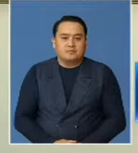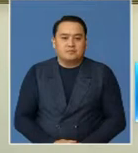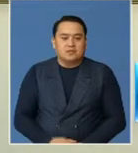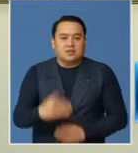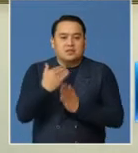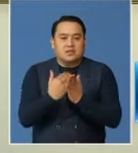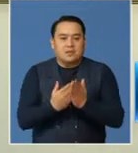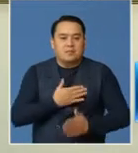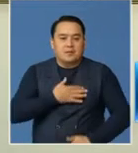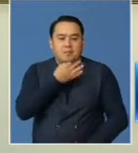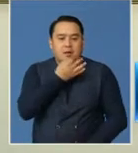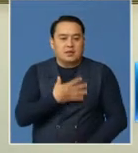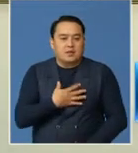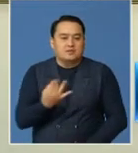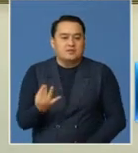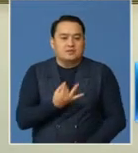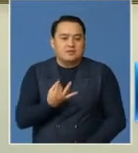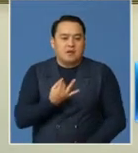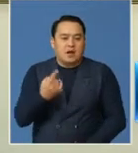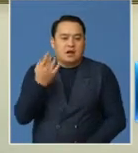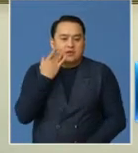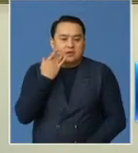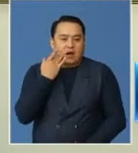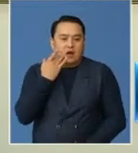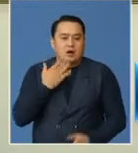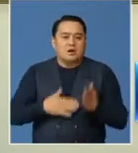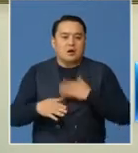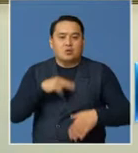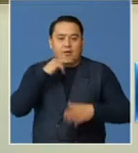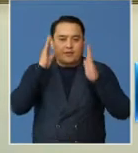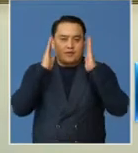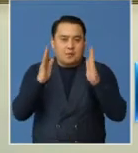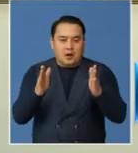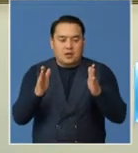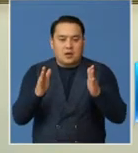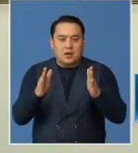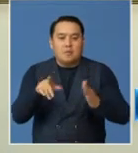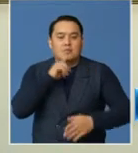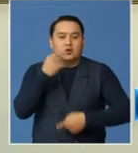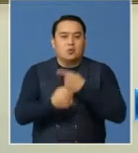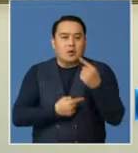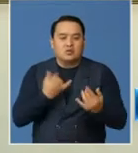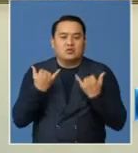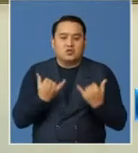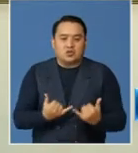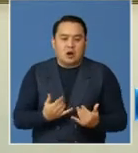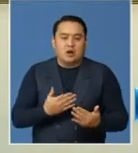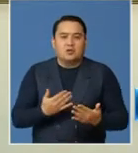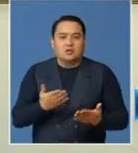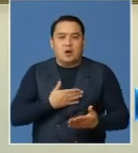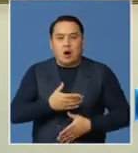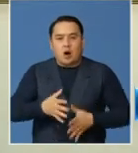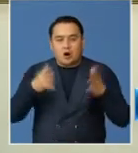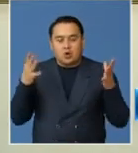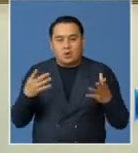Статья мне очень понравилась. Я всегда интересовался историей. Рад, что ей начало уделяться должное внимание. Подрастающее поколение сейчас принимает на себя